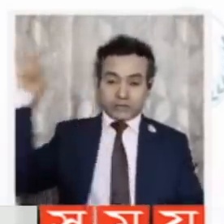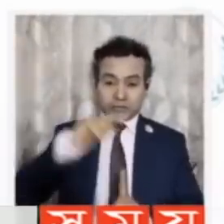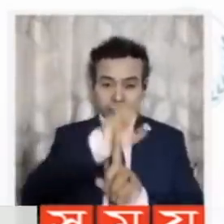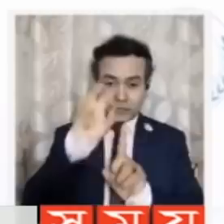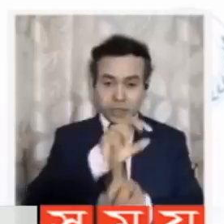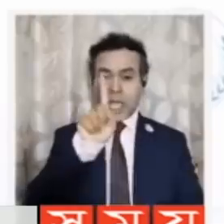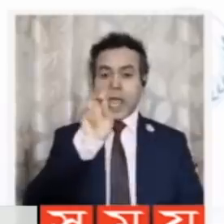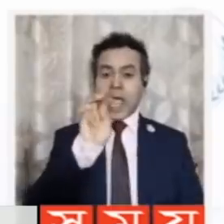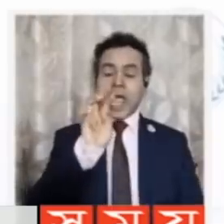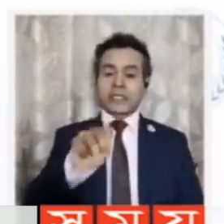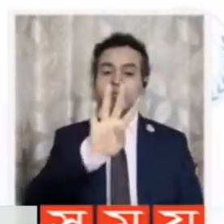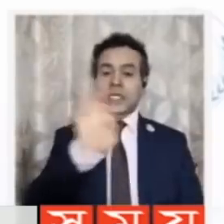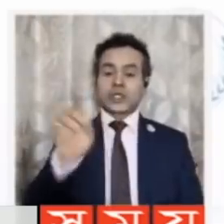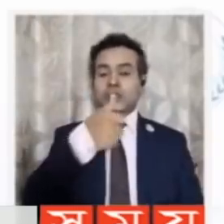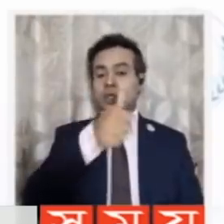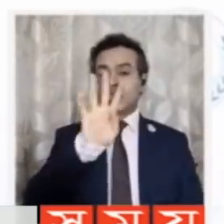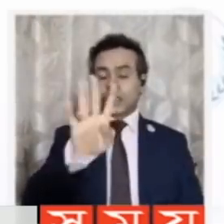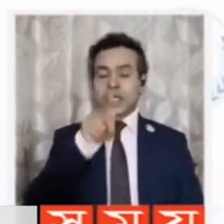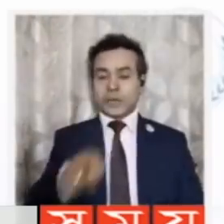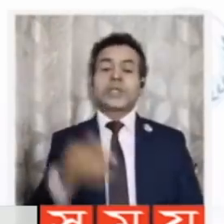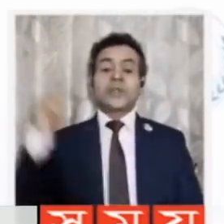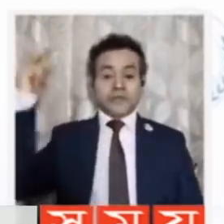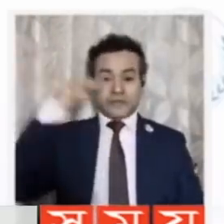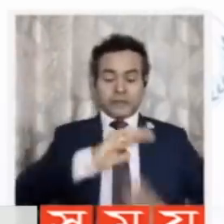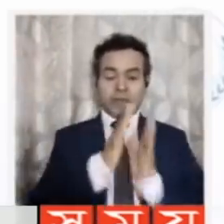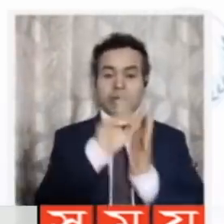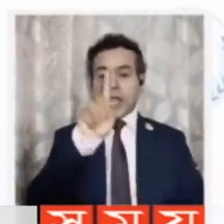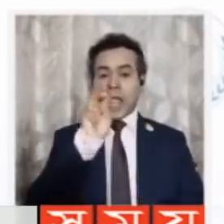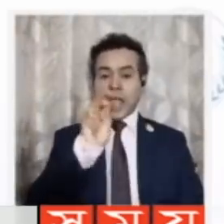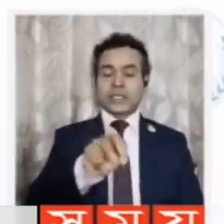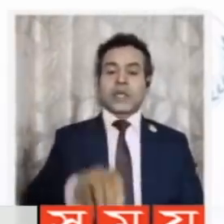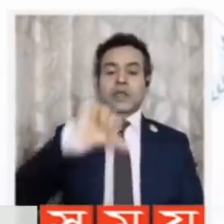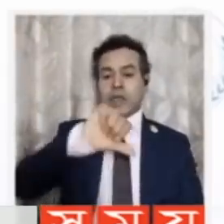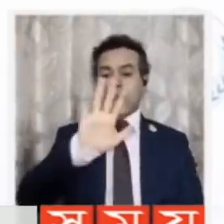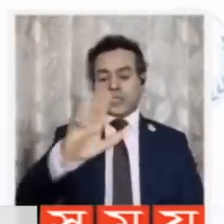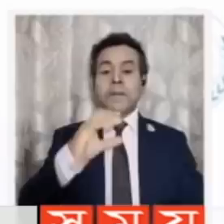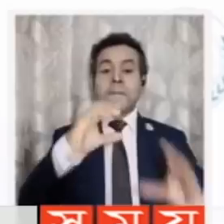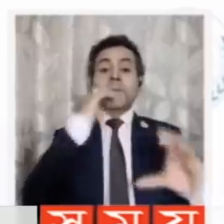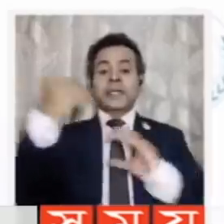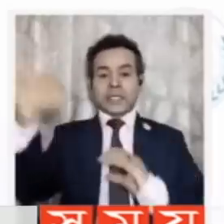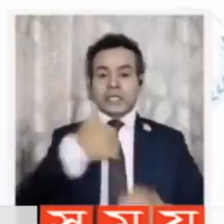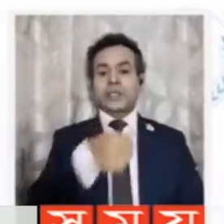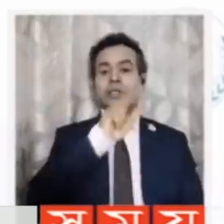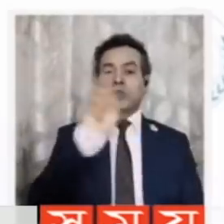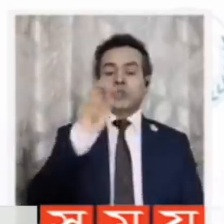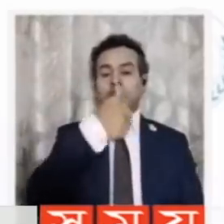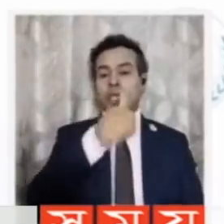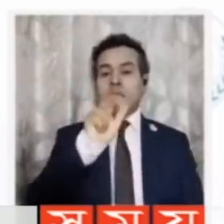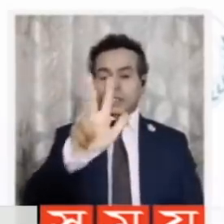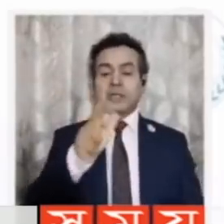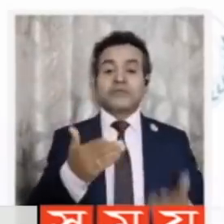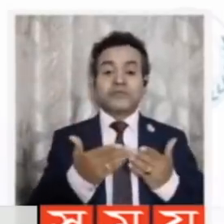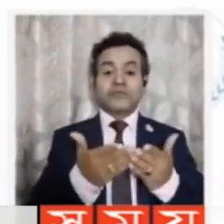1,464 জন, এর মধ্যে 3টি আন্তর্জাতিক বিমানবন্দরে 1,095 জন, সকল স্থলবন্দরে 268 জন এবং 2টি সমুদ্র বন্দরে